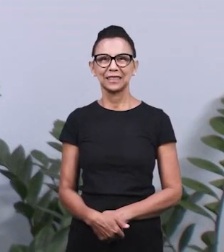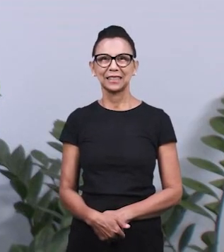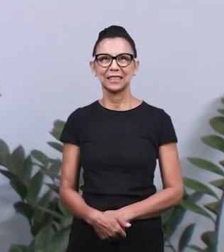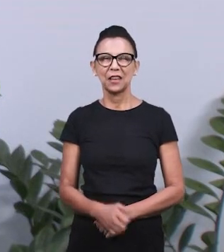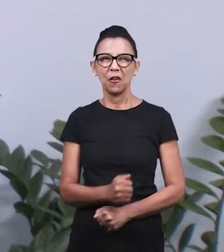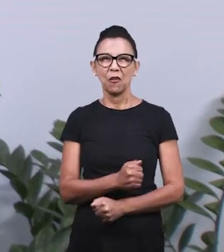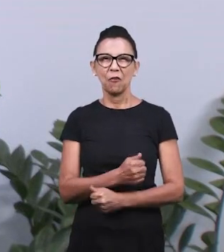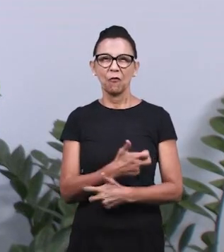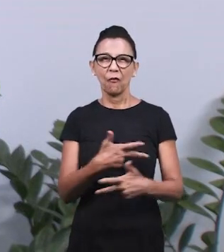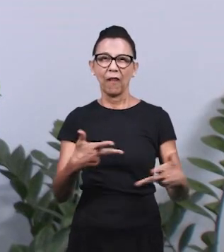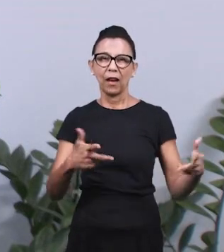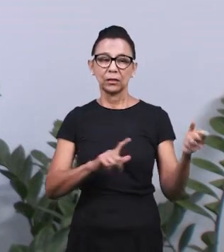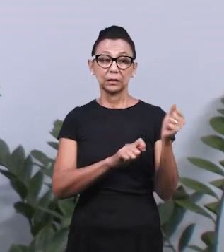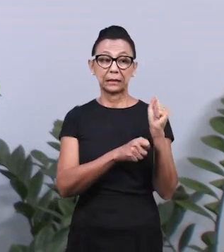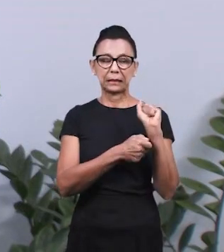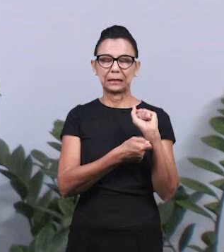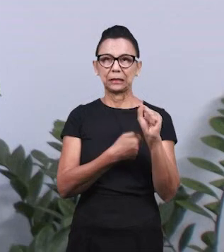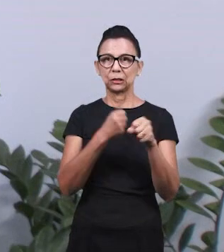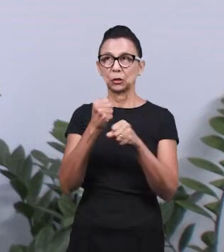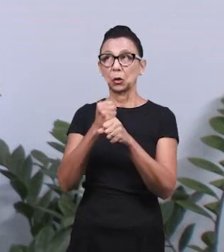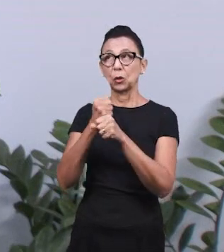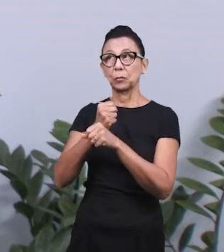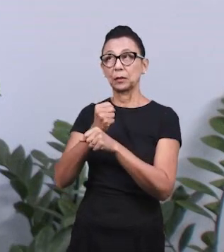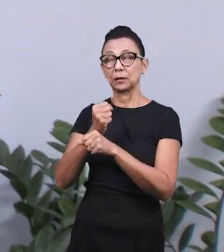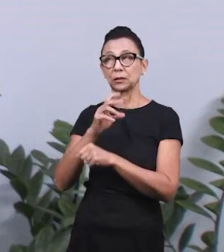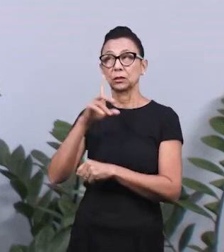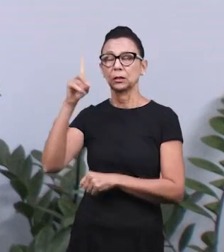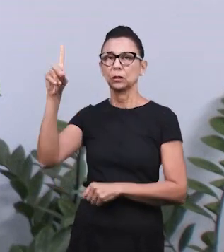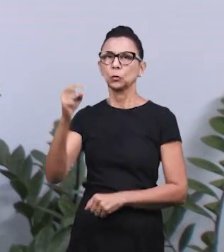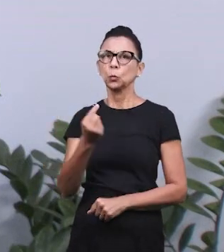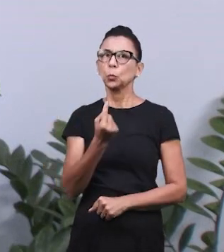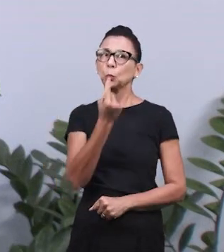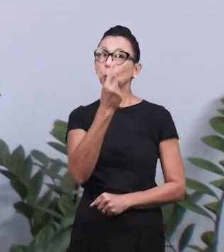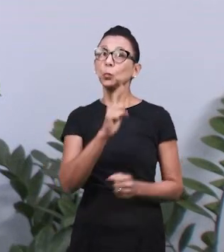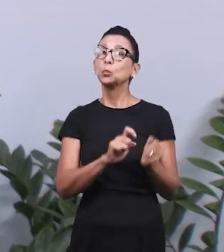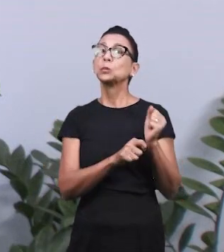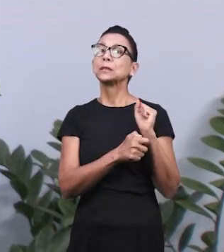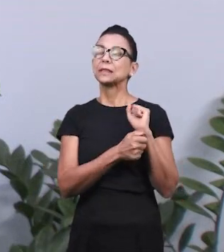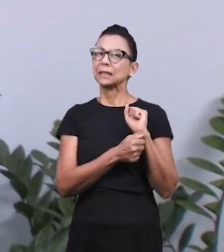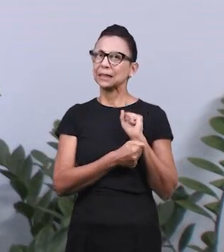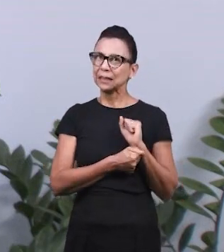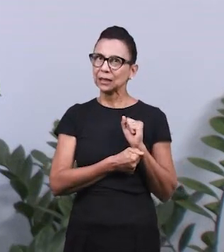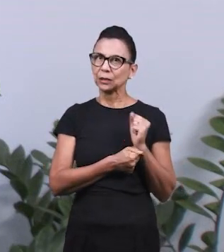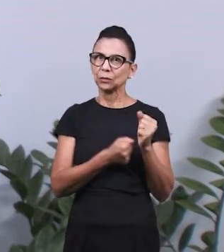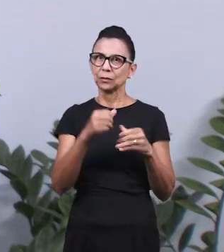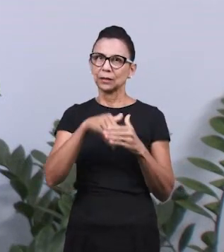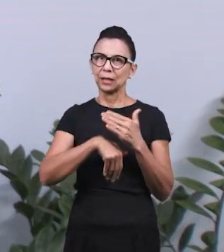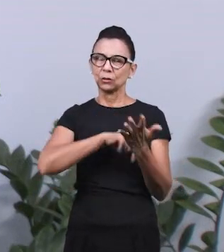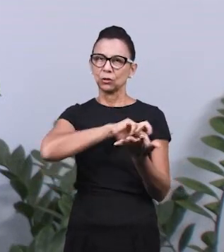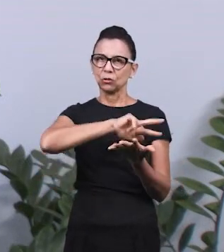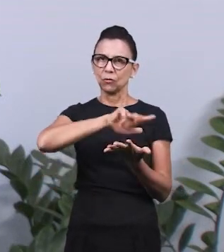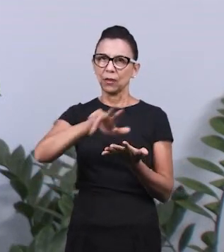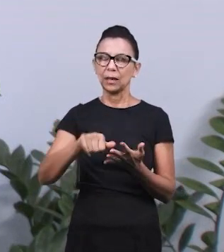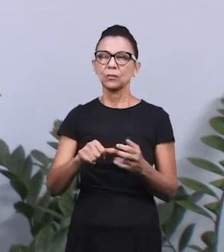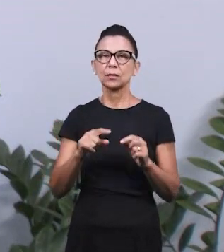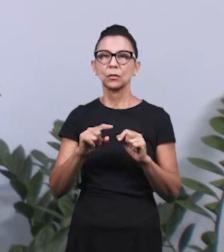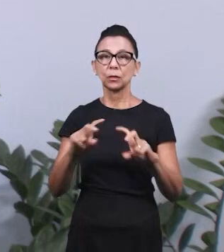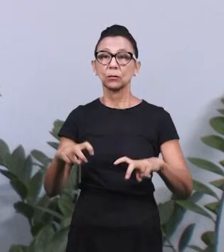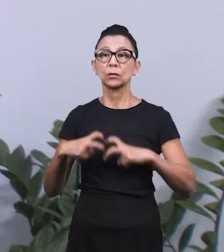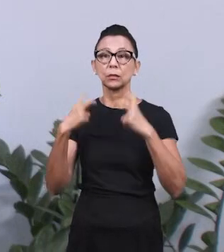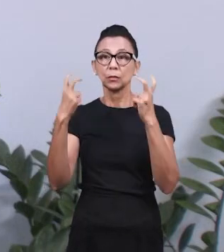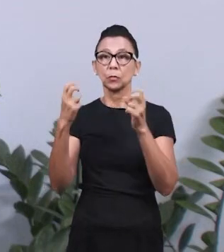Parmi les grands secrets de l'œuvre de Dieu, un parmi eux, c'est la prière par le sang de Jésus. À travers cette